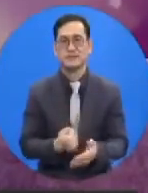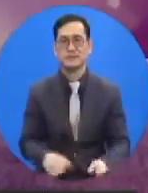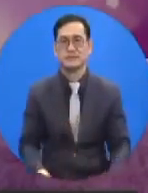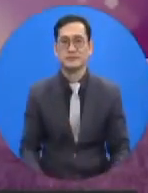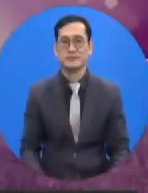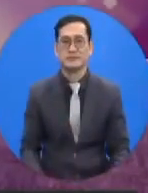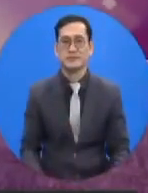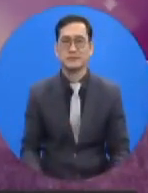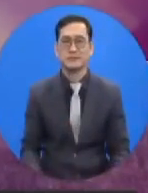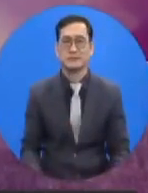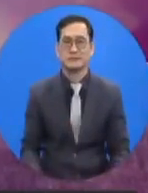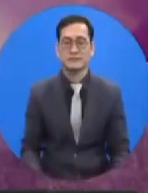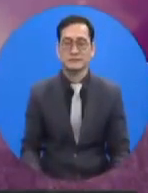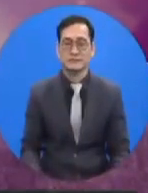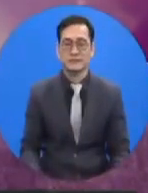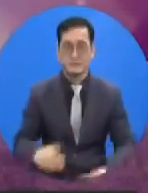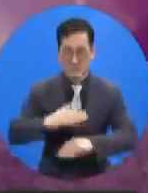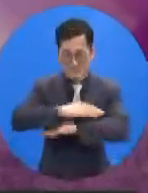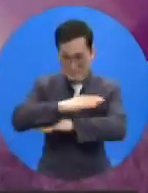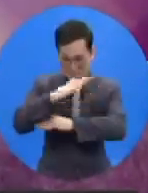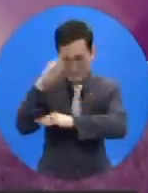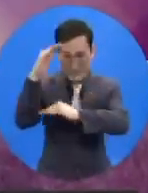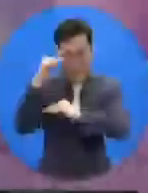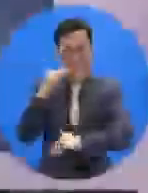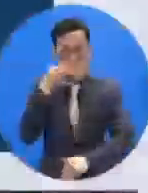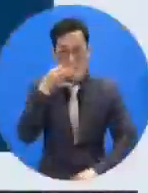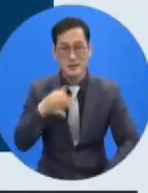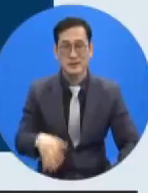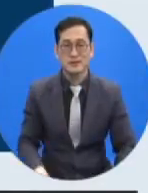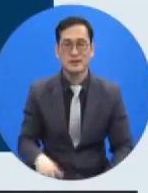사연이 너무나도 가슴을 아프게 합니다. 함께 보시죠.